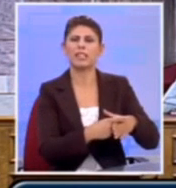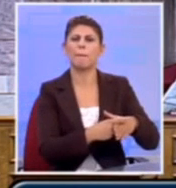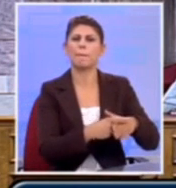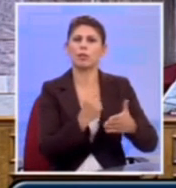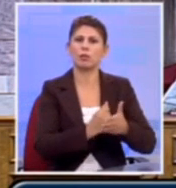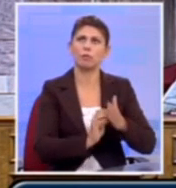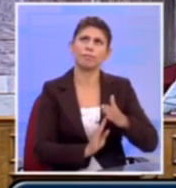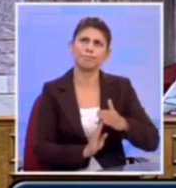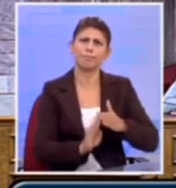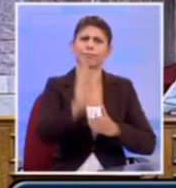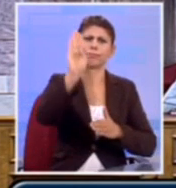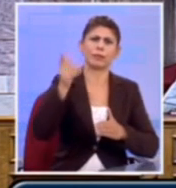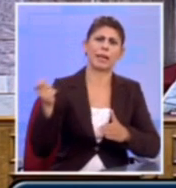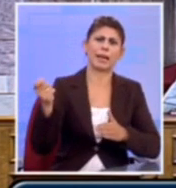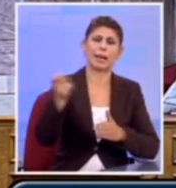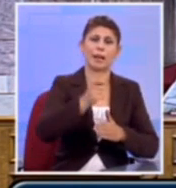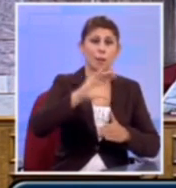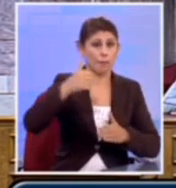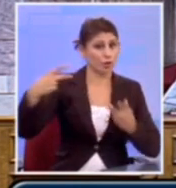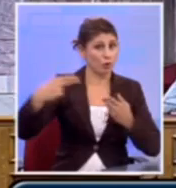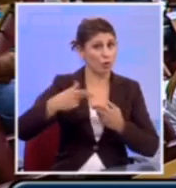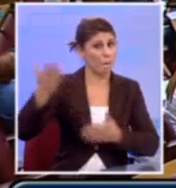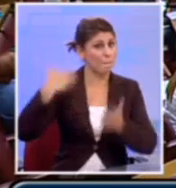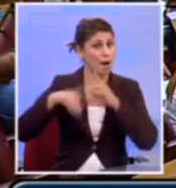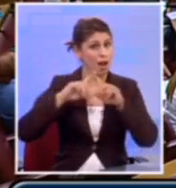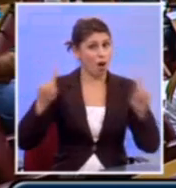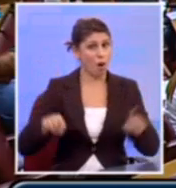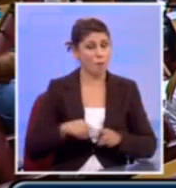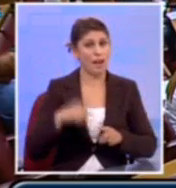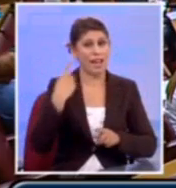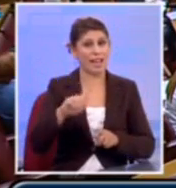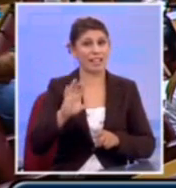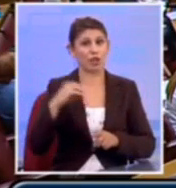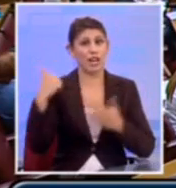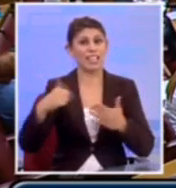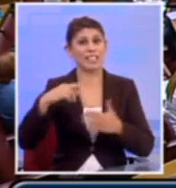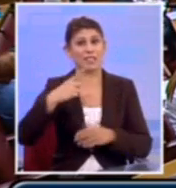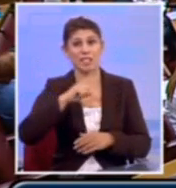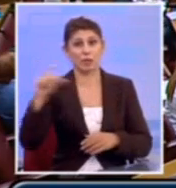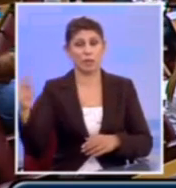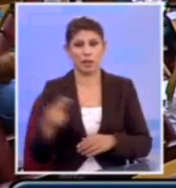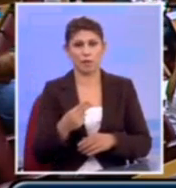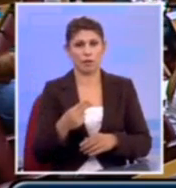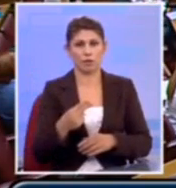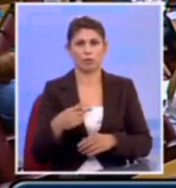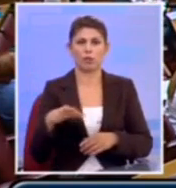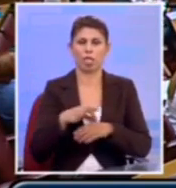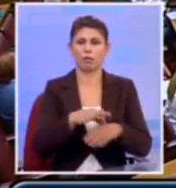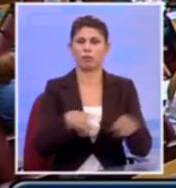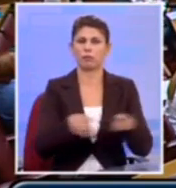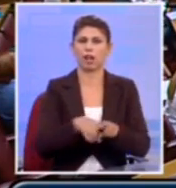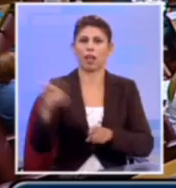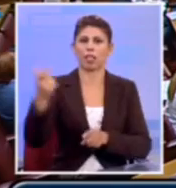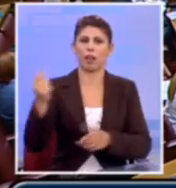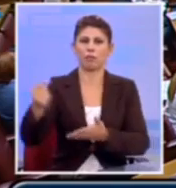και εκτείναξαν το χρέος, αφού το κούρεμα παλιών ομολόγων ύψους 106 δισεκατομμυρίων ευρώ συνοδευόταν από